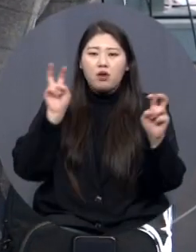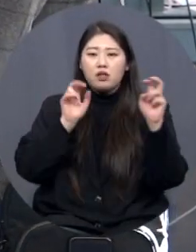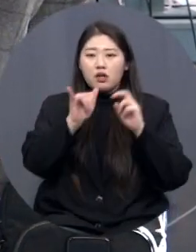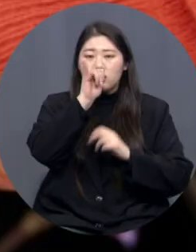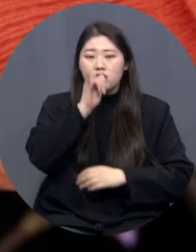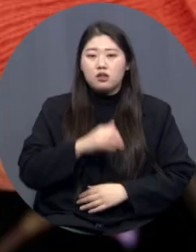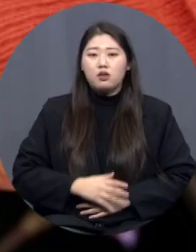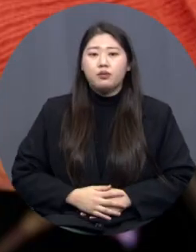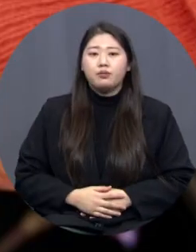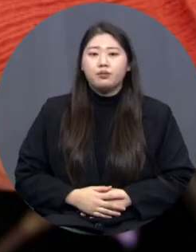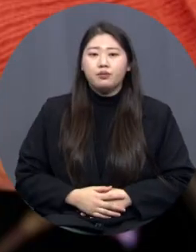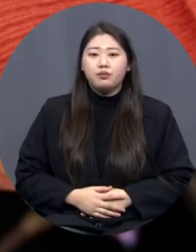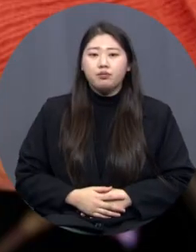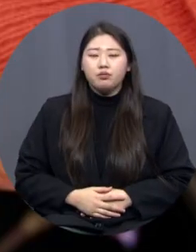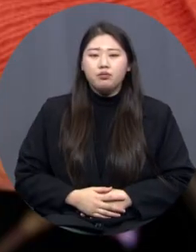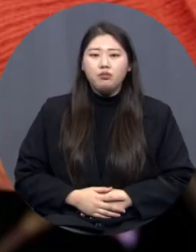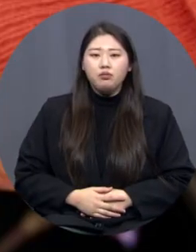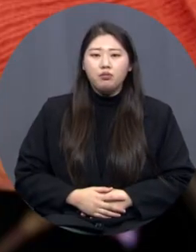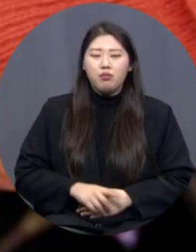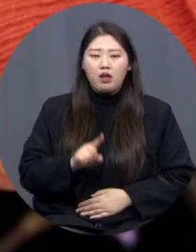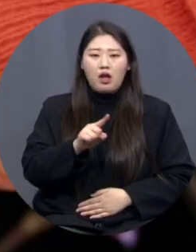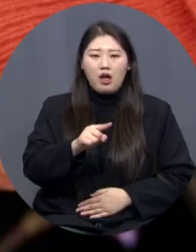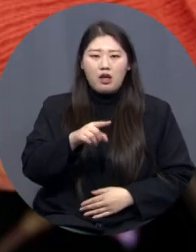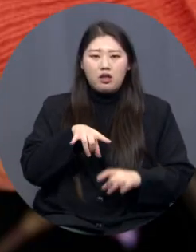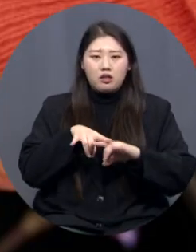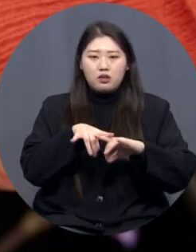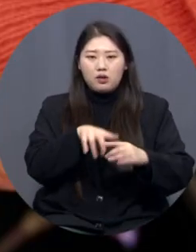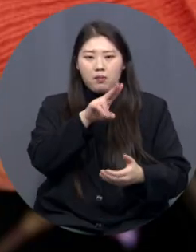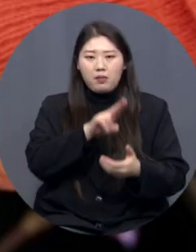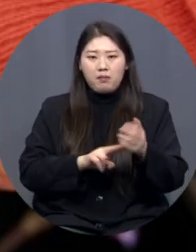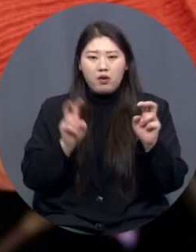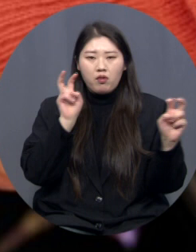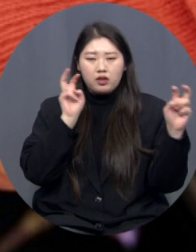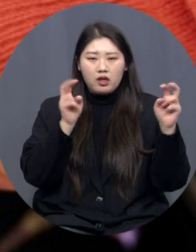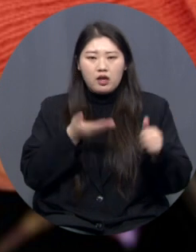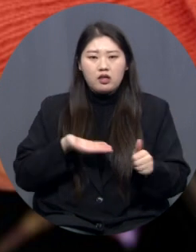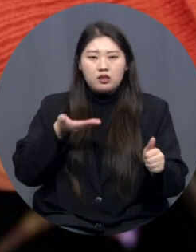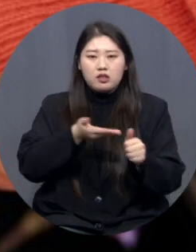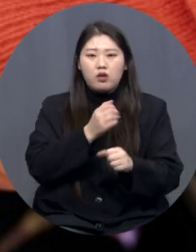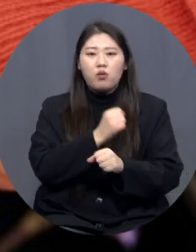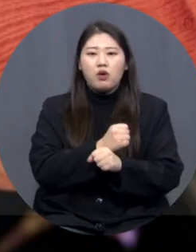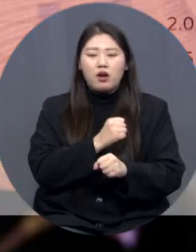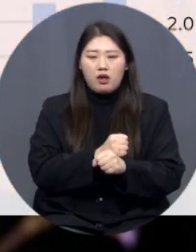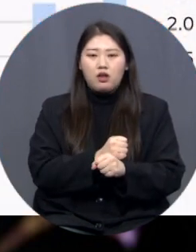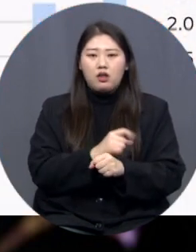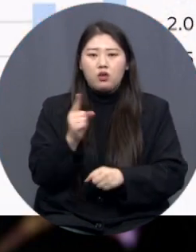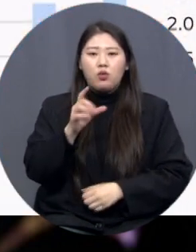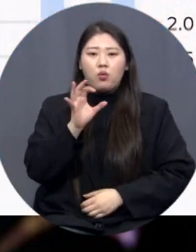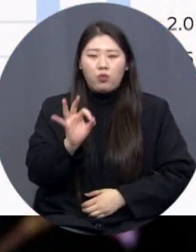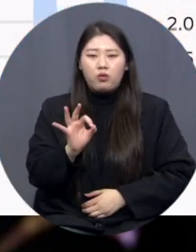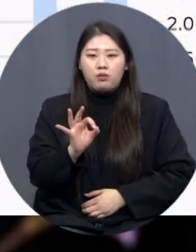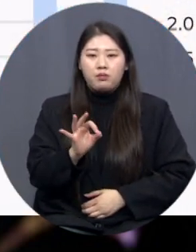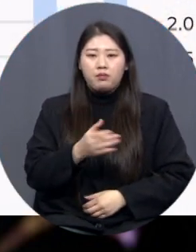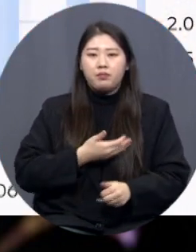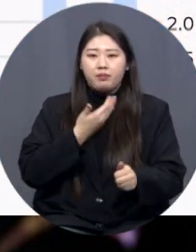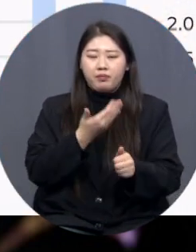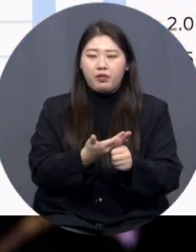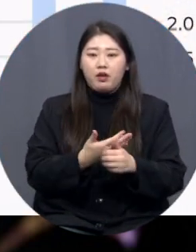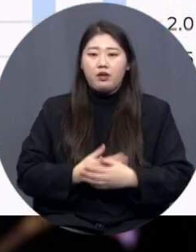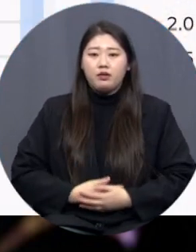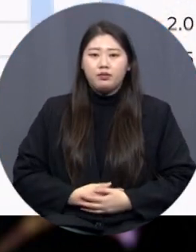있습니다. 한 전기 판매 업체가 제공하는 전기 요금 안내 사이트입니다.